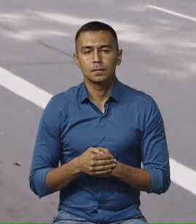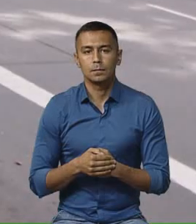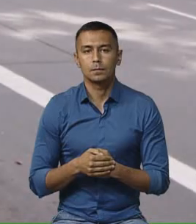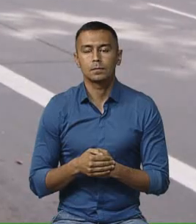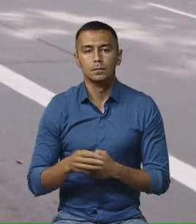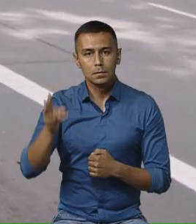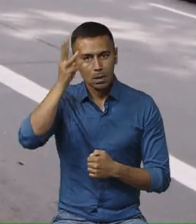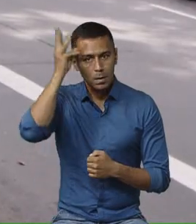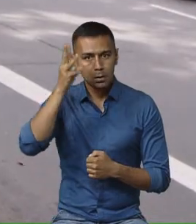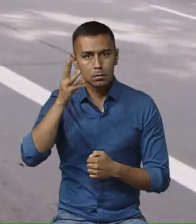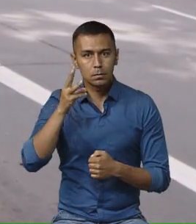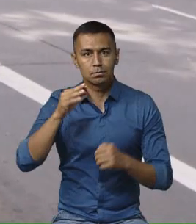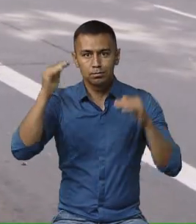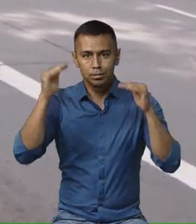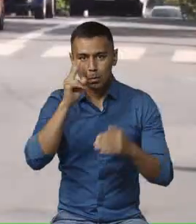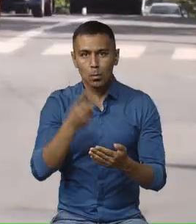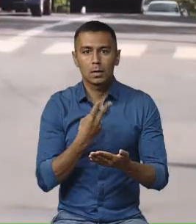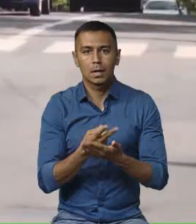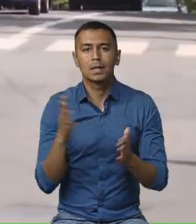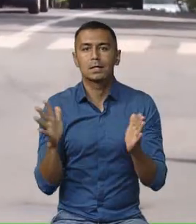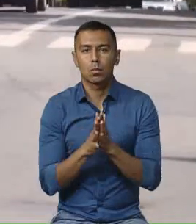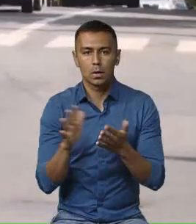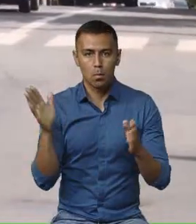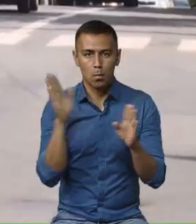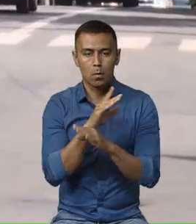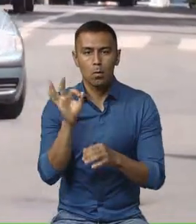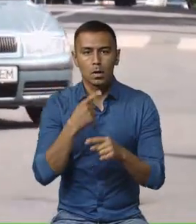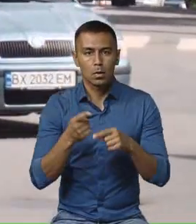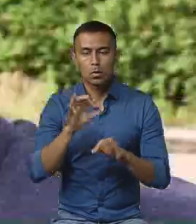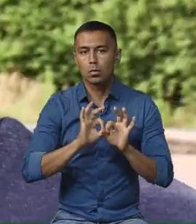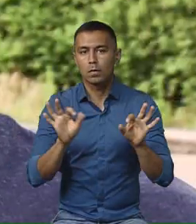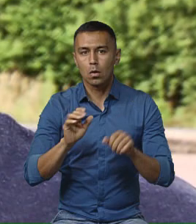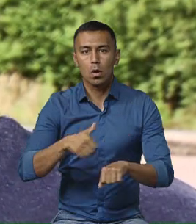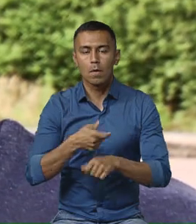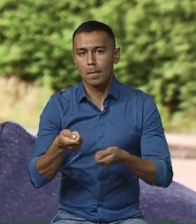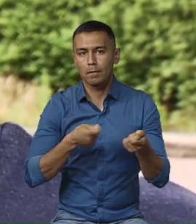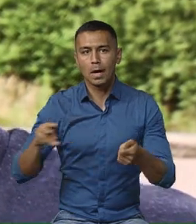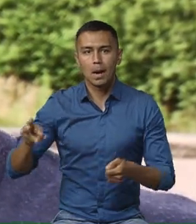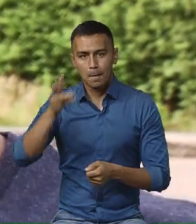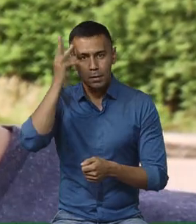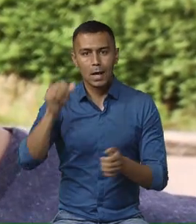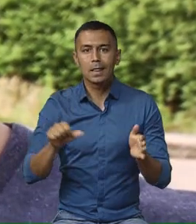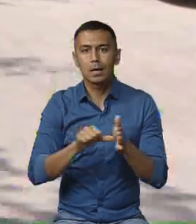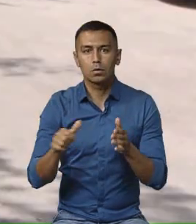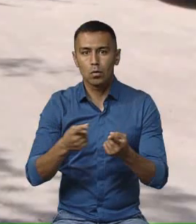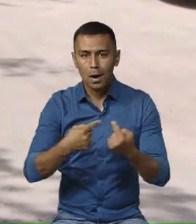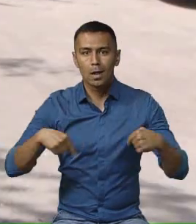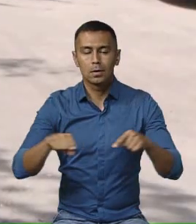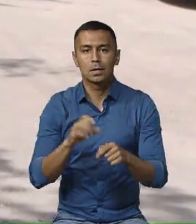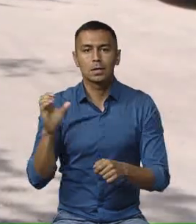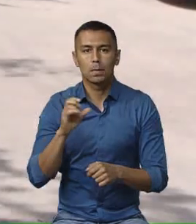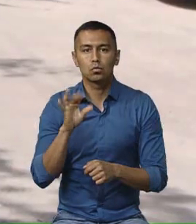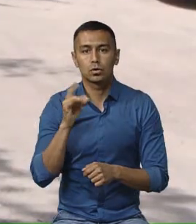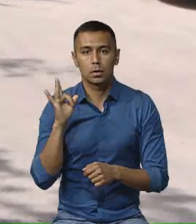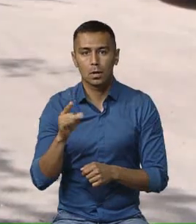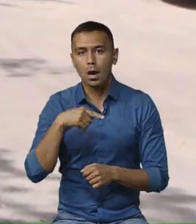В Хмельницькому знизилися показники забруднення повітря. Про це розповідає голова правління Хмельницького енергетичного кластеру Степан